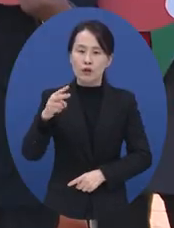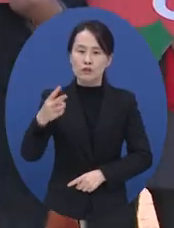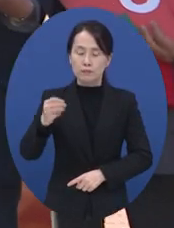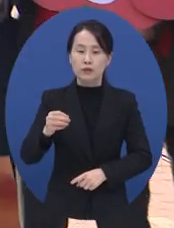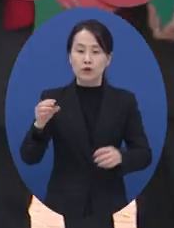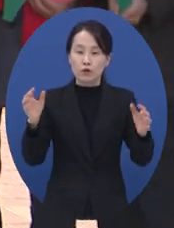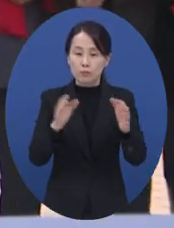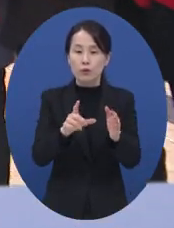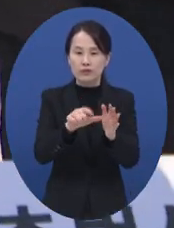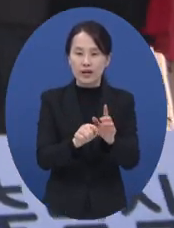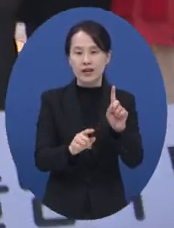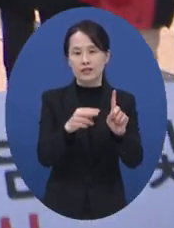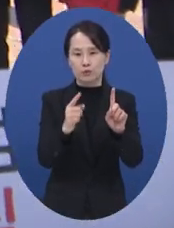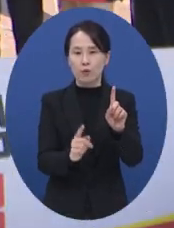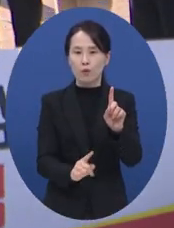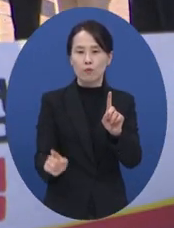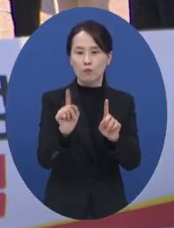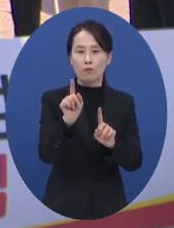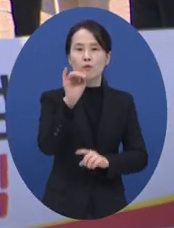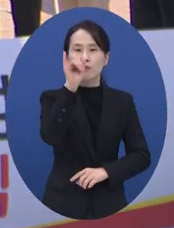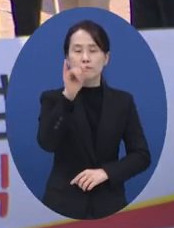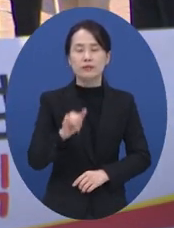모일 때마다 1도씩 올라갑니다